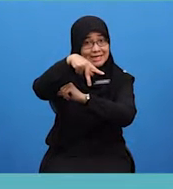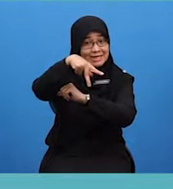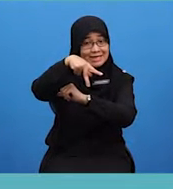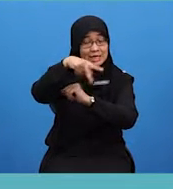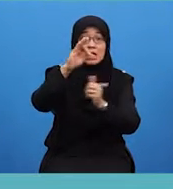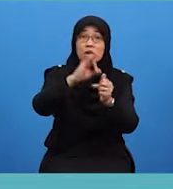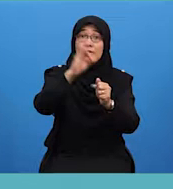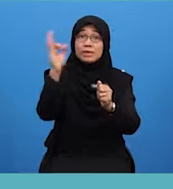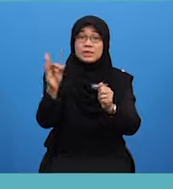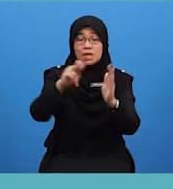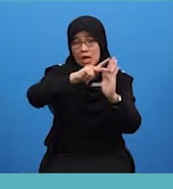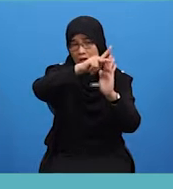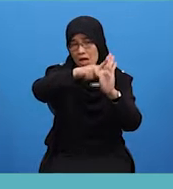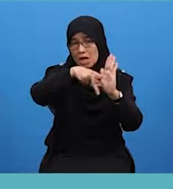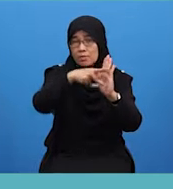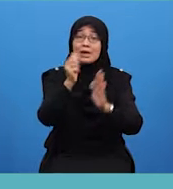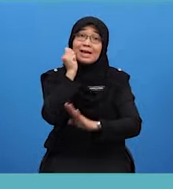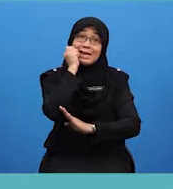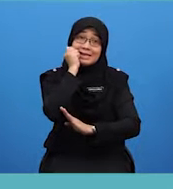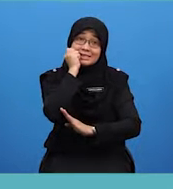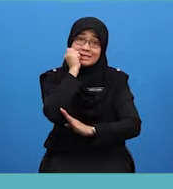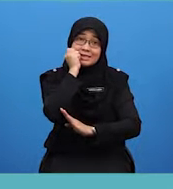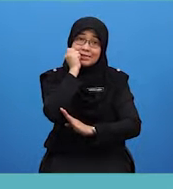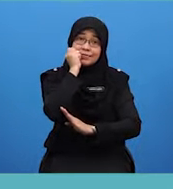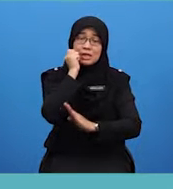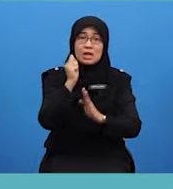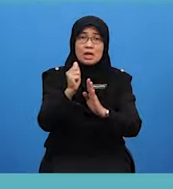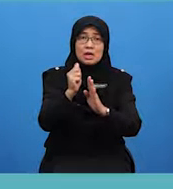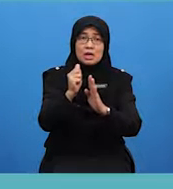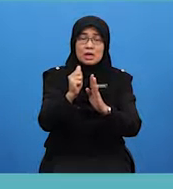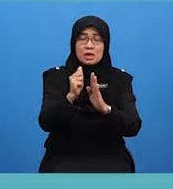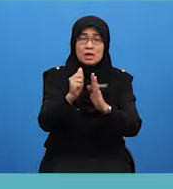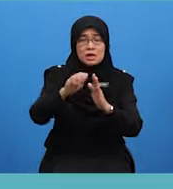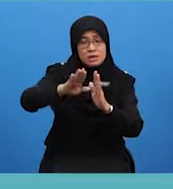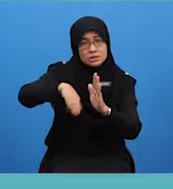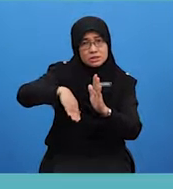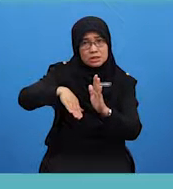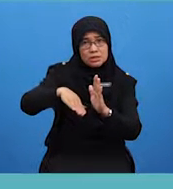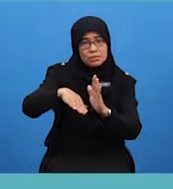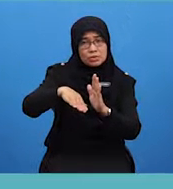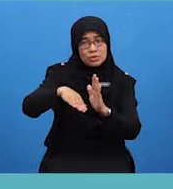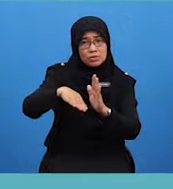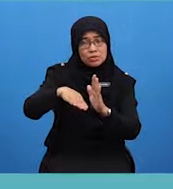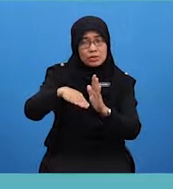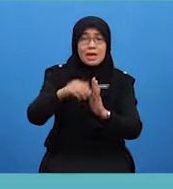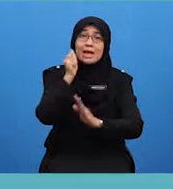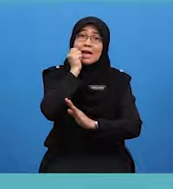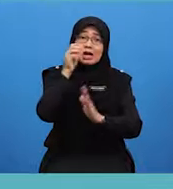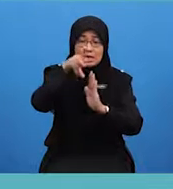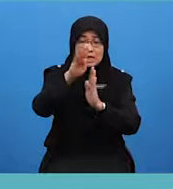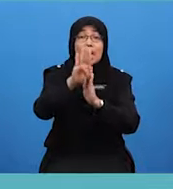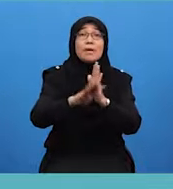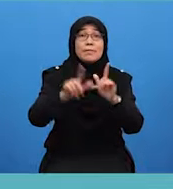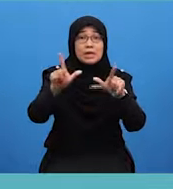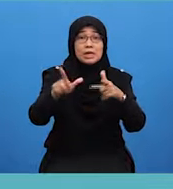fasa pra-haid. Pra-haid ini bermaksud sebelum fasa haid berlaku. Apa